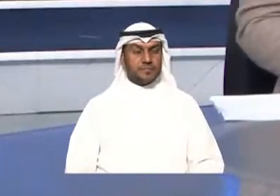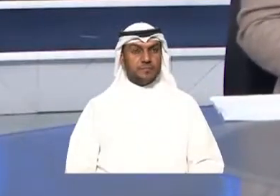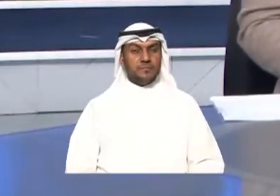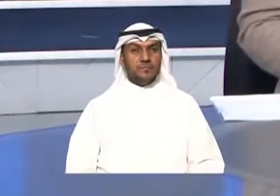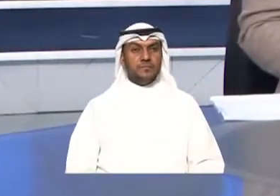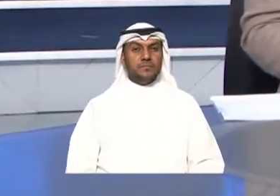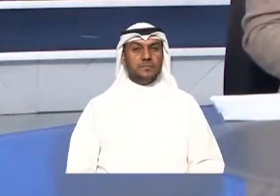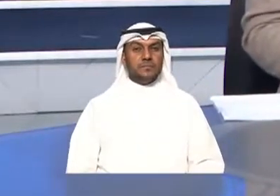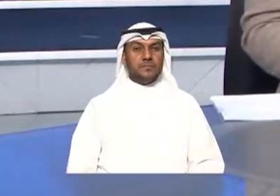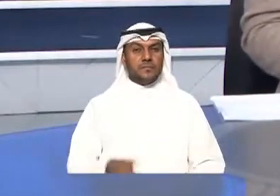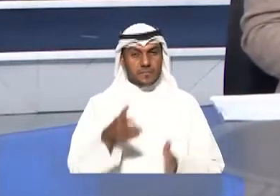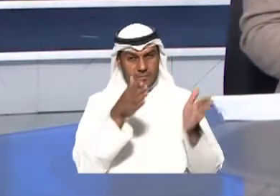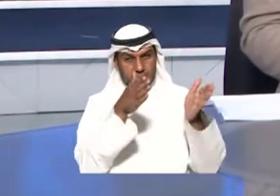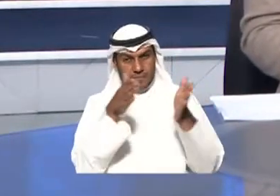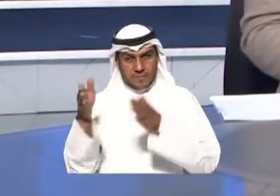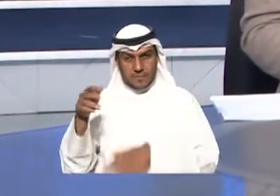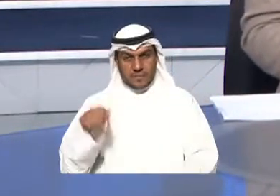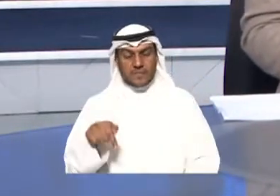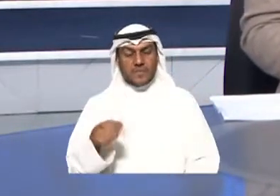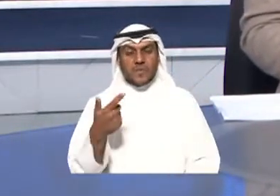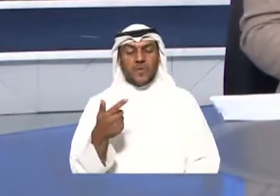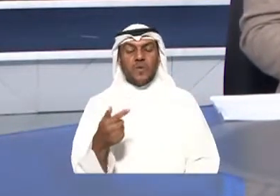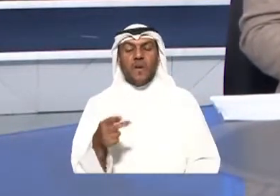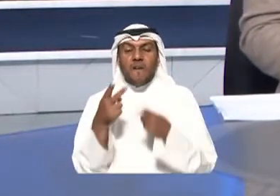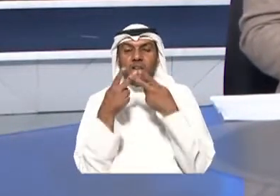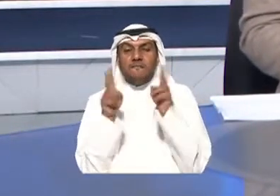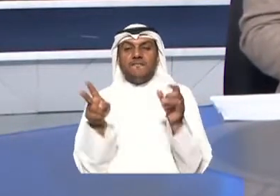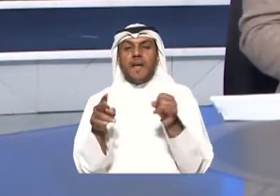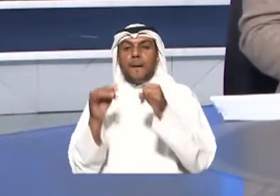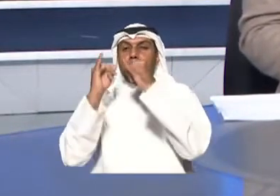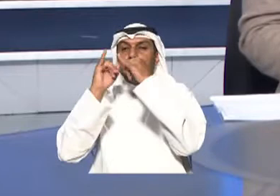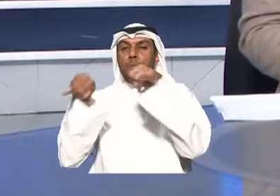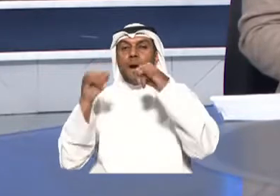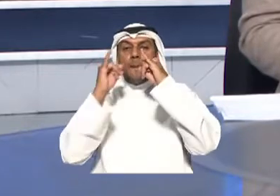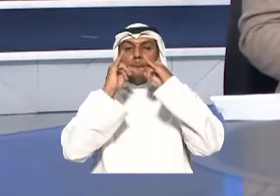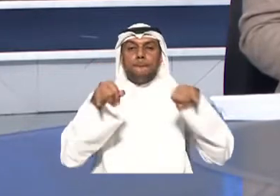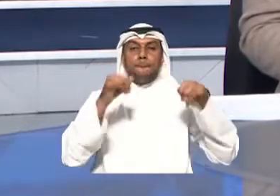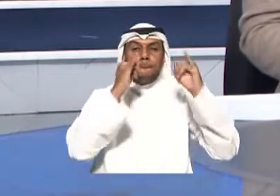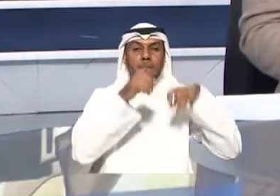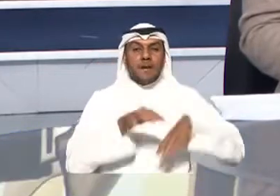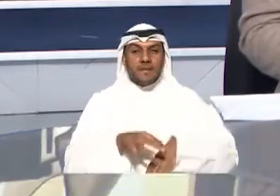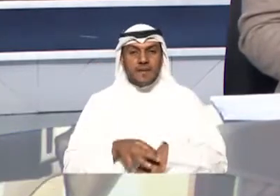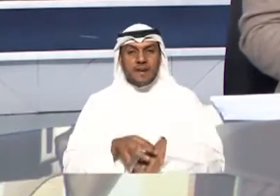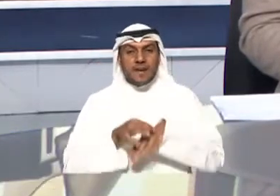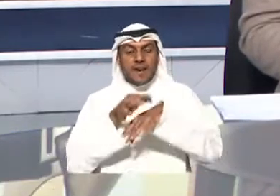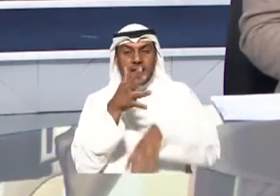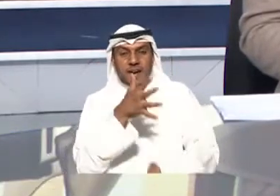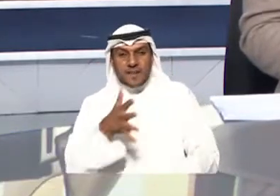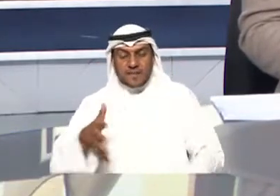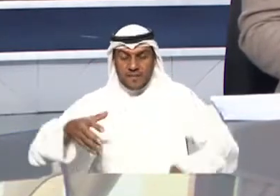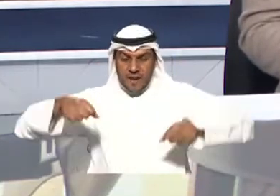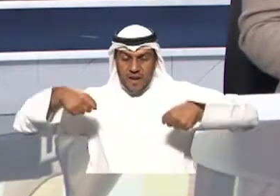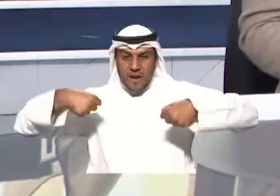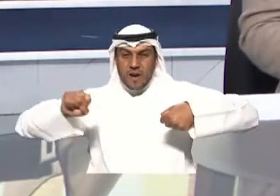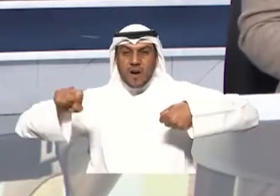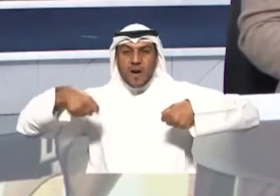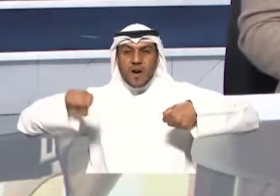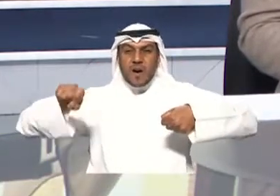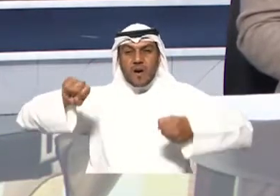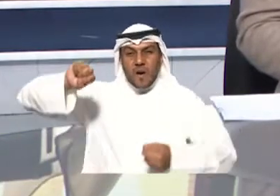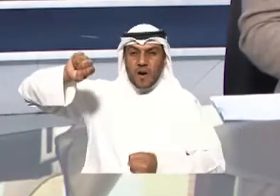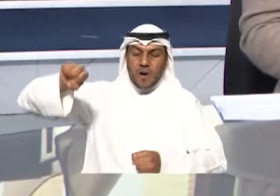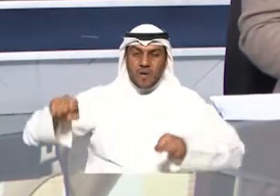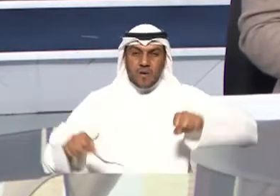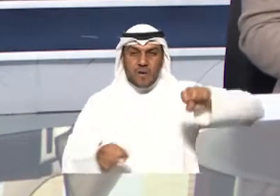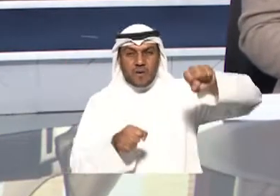ومع موسم المخيمات الربيعية تتزايد قيادة الدراجات الآلية، ولكن انتشارها بين صغار السن بات يشكل